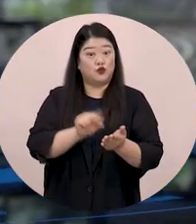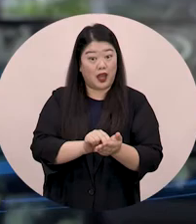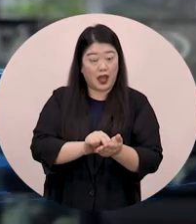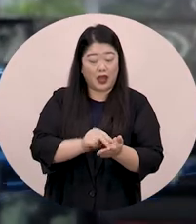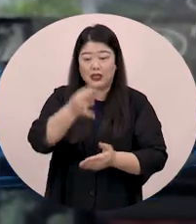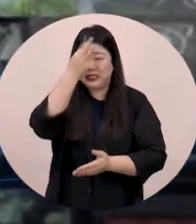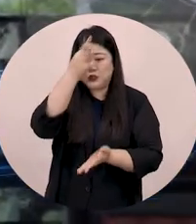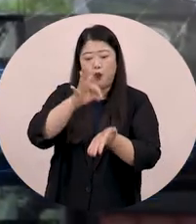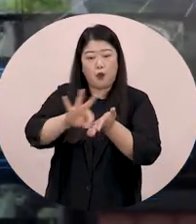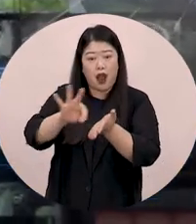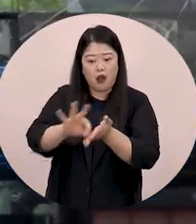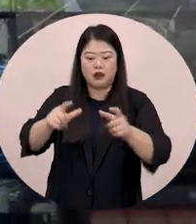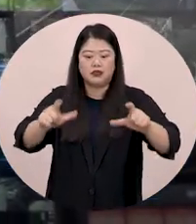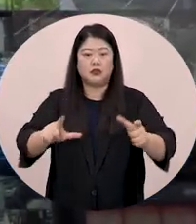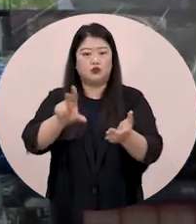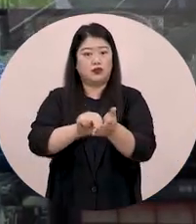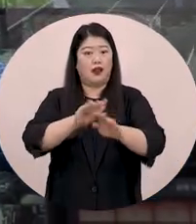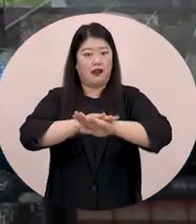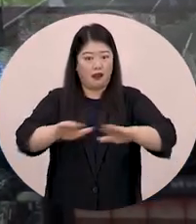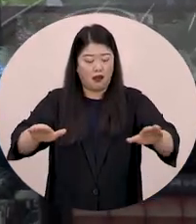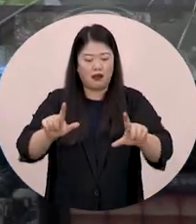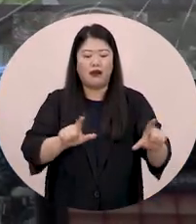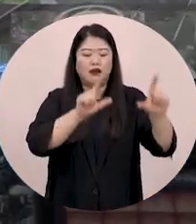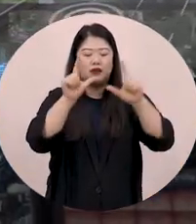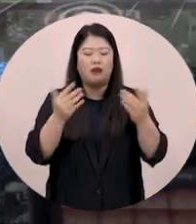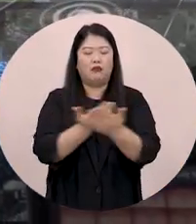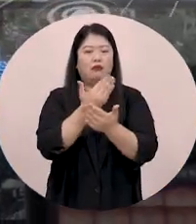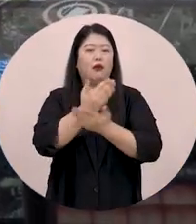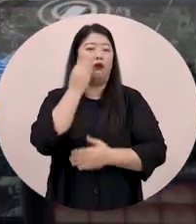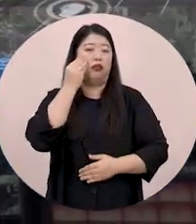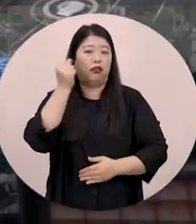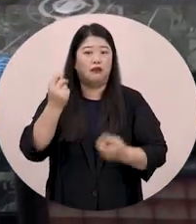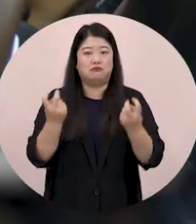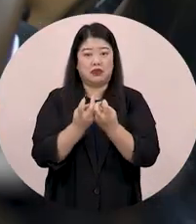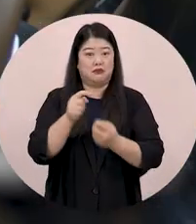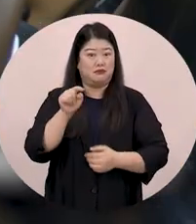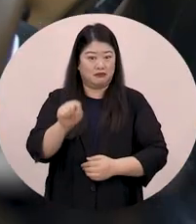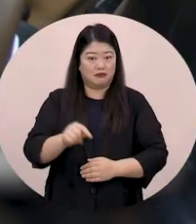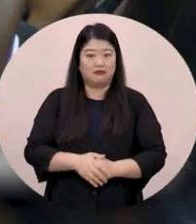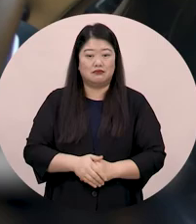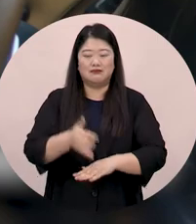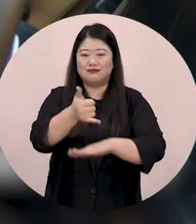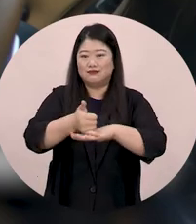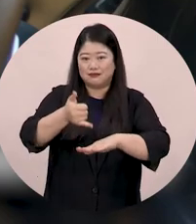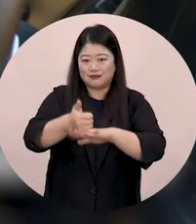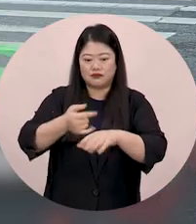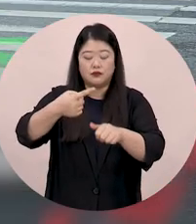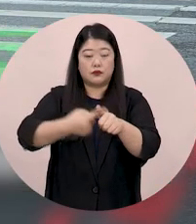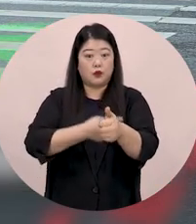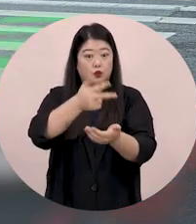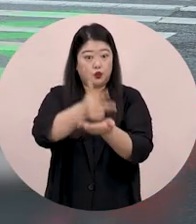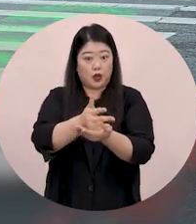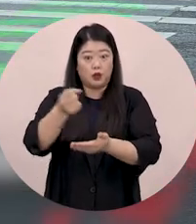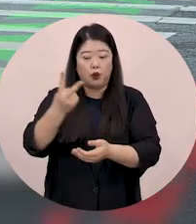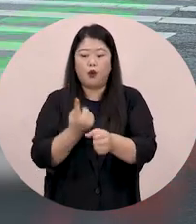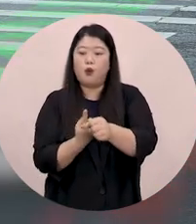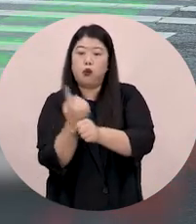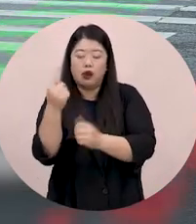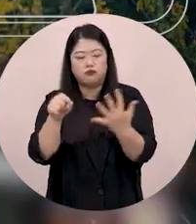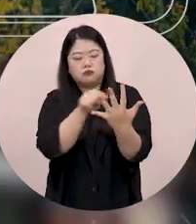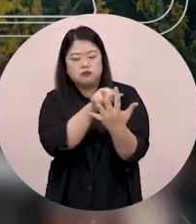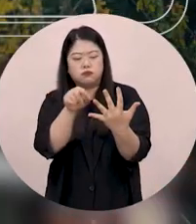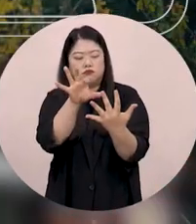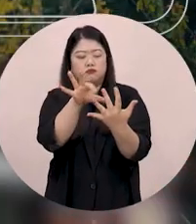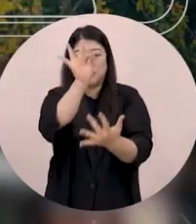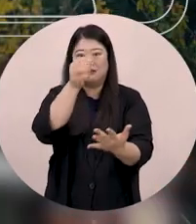공모 주제는 스마트 기술을 활용한 지역문제 해결, 주민 삶의 질 향상 방안이며 스마트팜, 퍼스널 모빌리티,